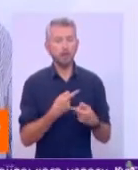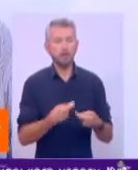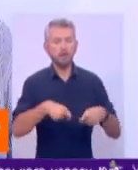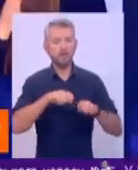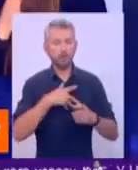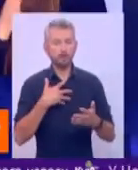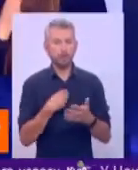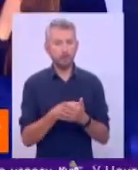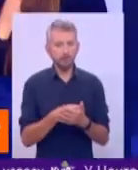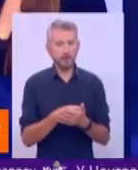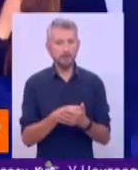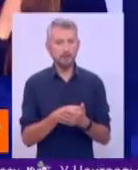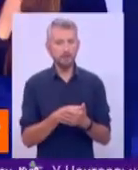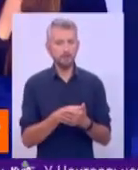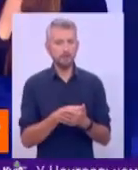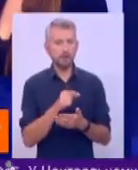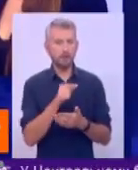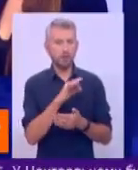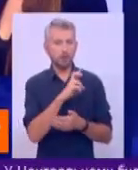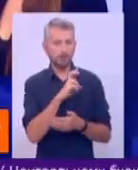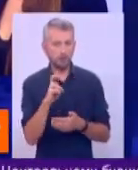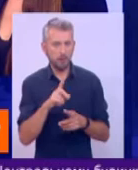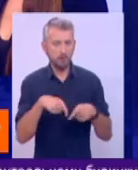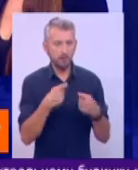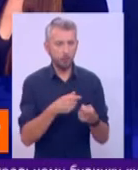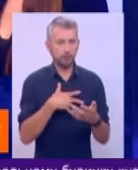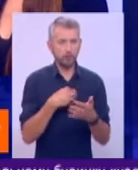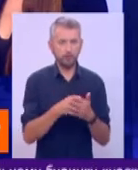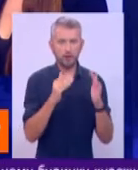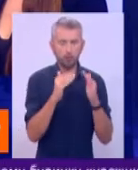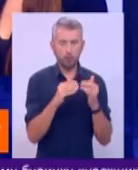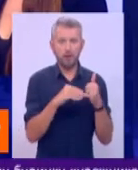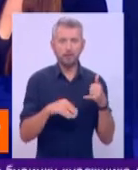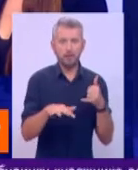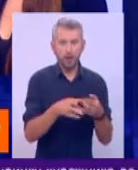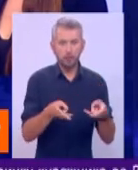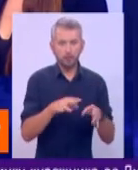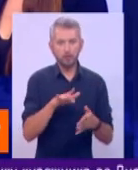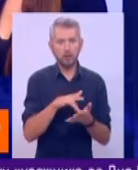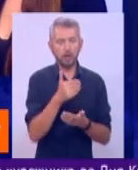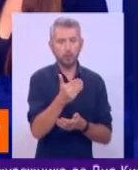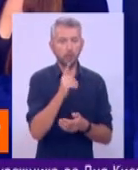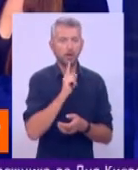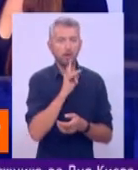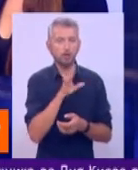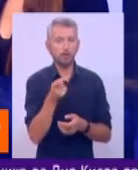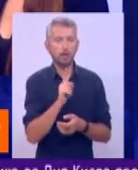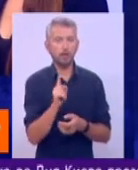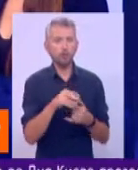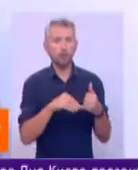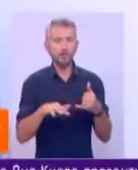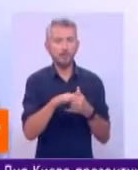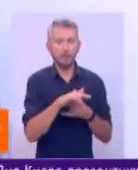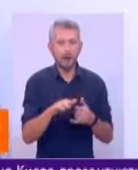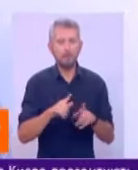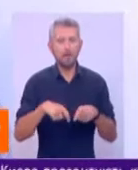даже собственность того же ОСББ, дом, земля остается городской. Пока не будет того, что земля,